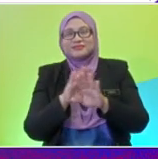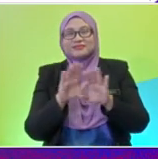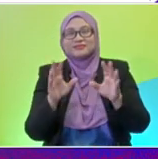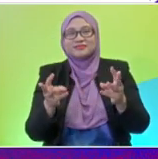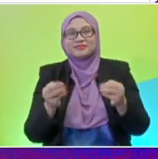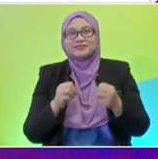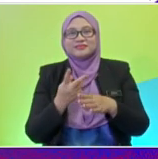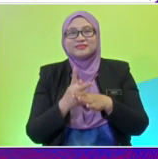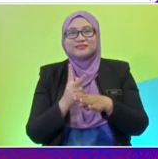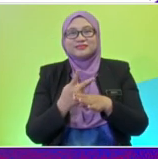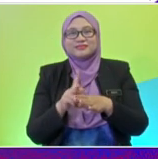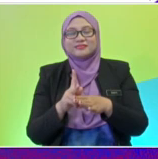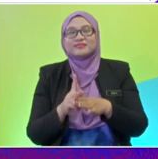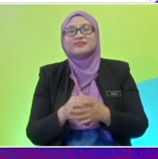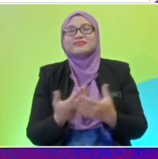cara bertoleransi